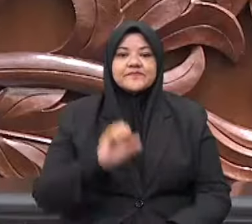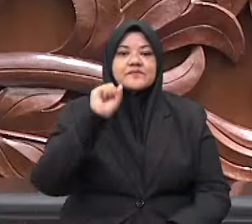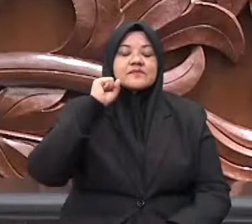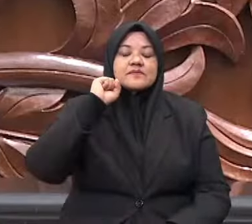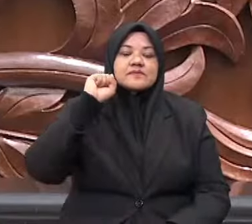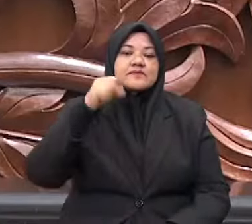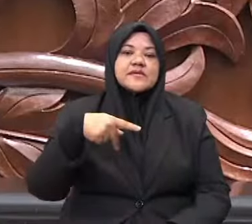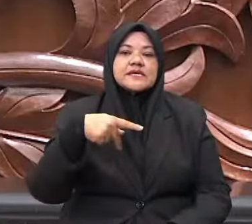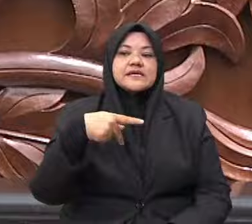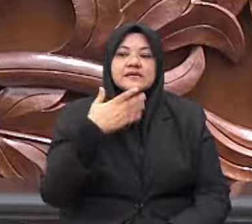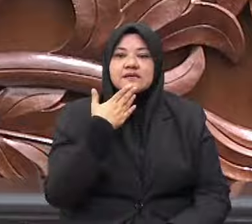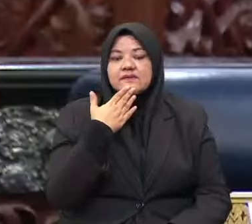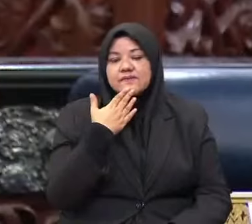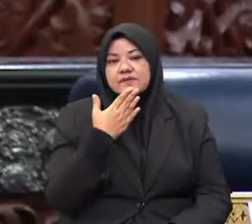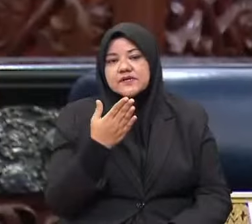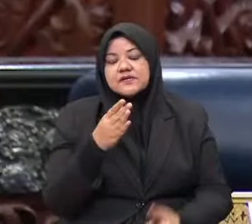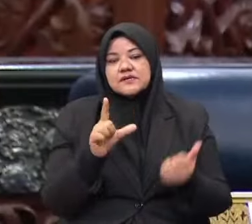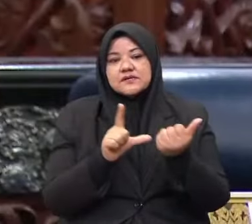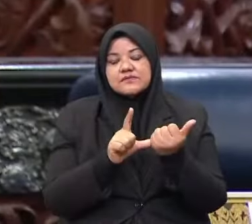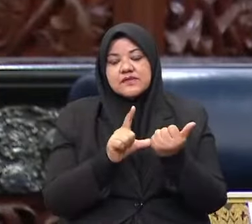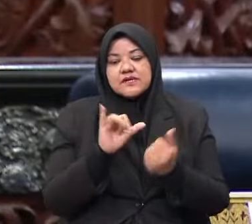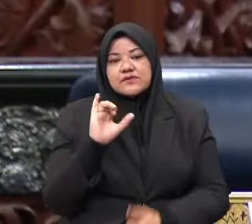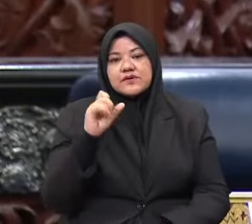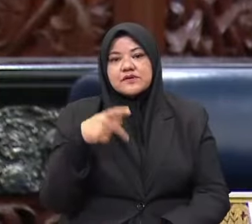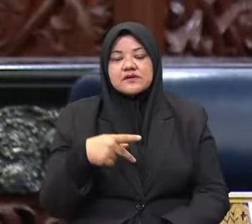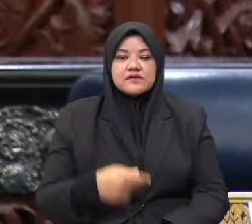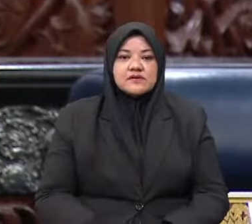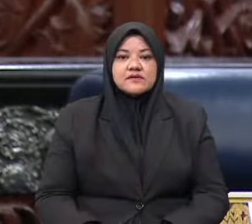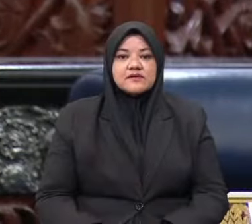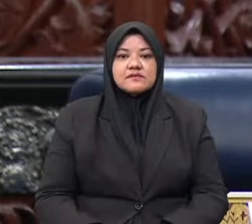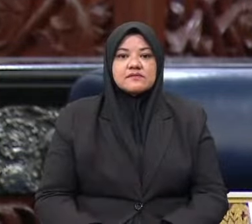Petani. Terima kasih Timbalan Yang Dipertua.